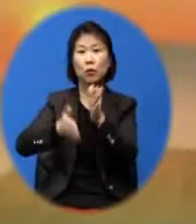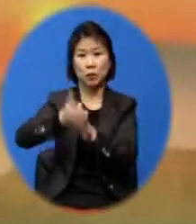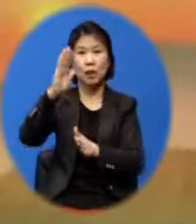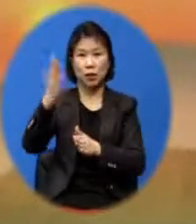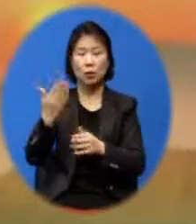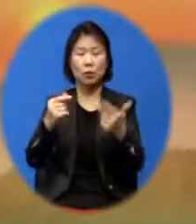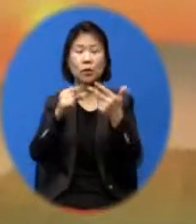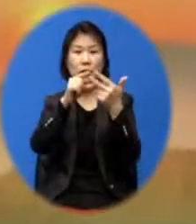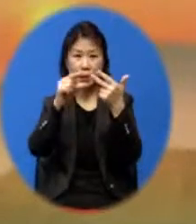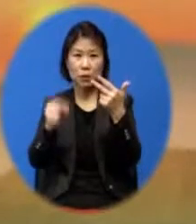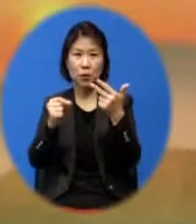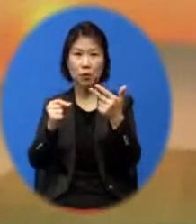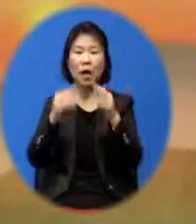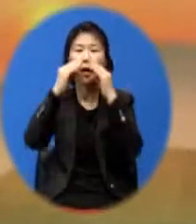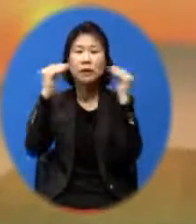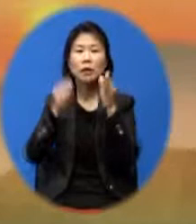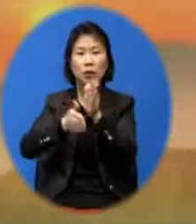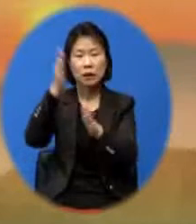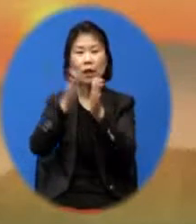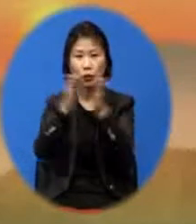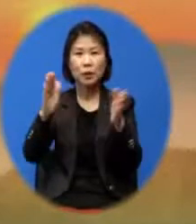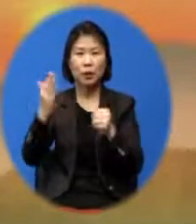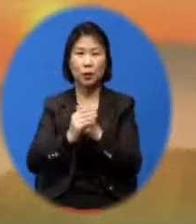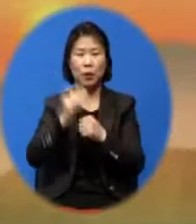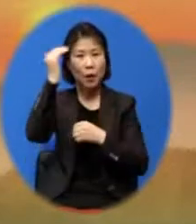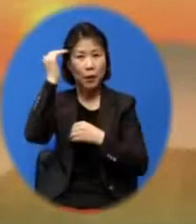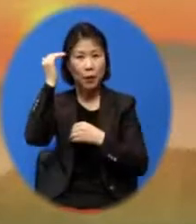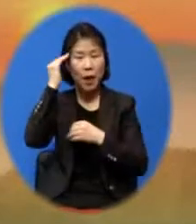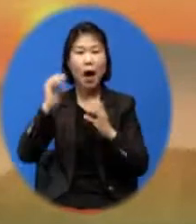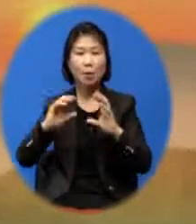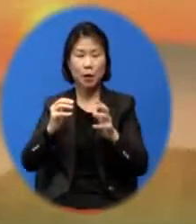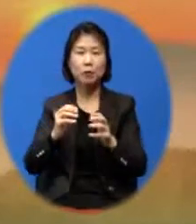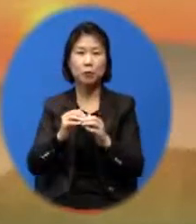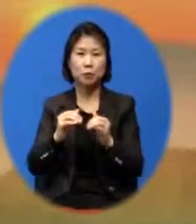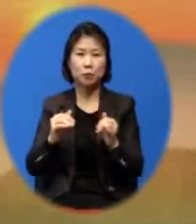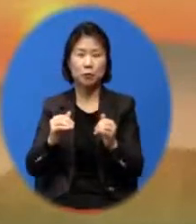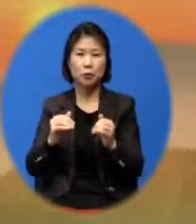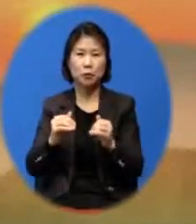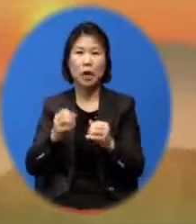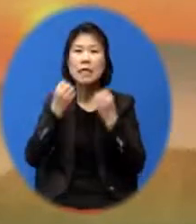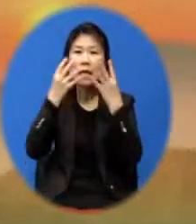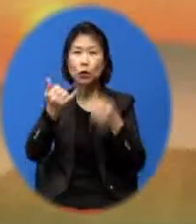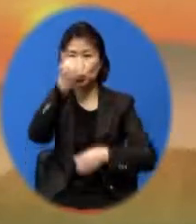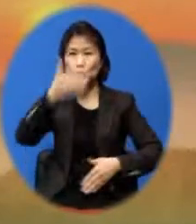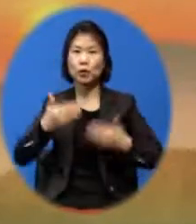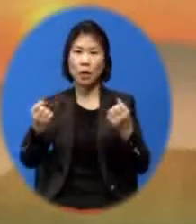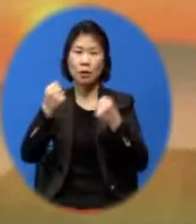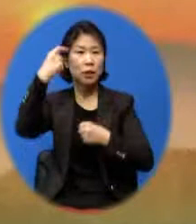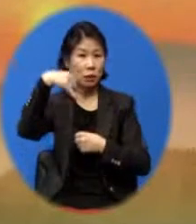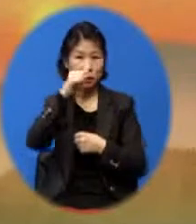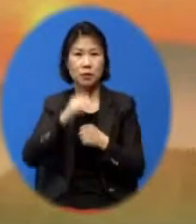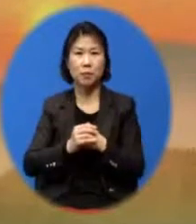되었고요. 7월에는 세종시가 출범하면서 대한민국의 새로운 중심 충청의 힘을 느낄 수